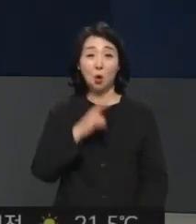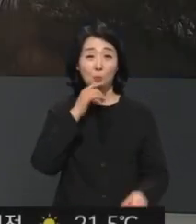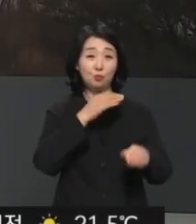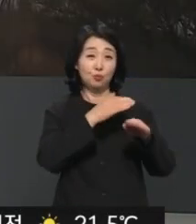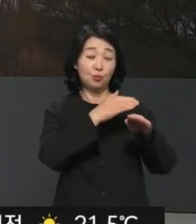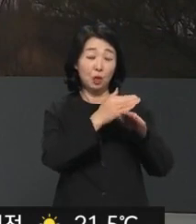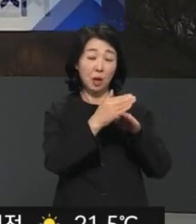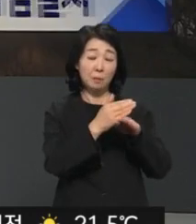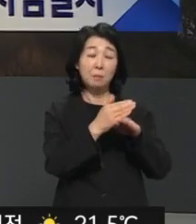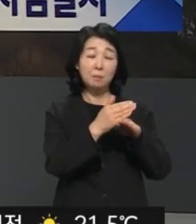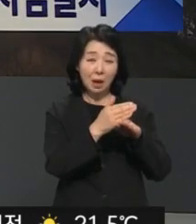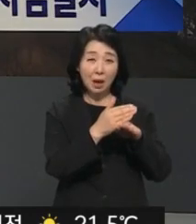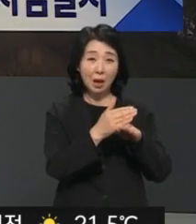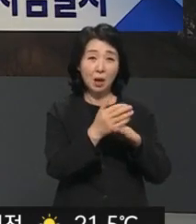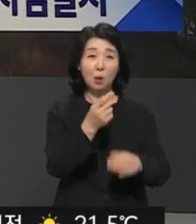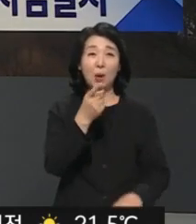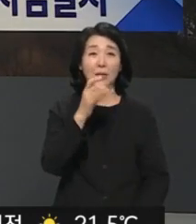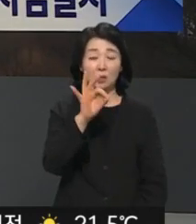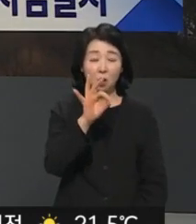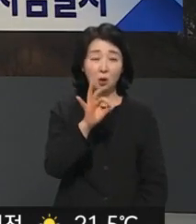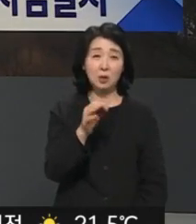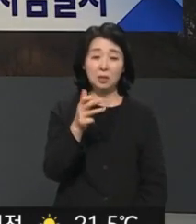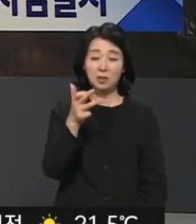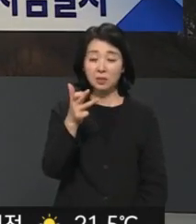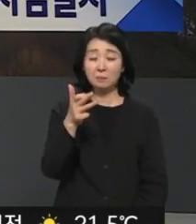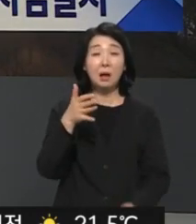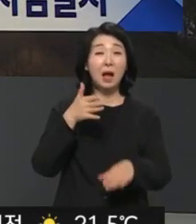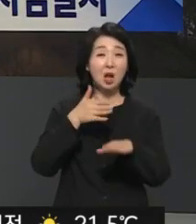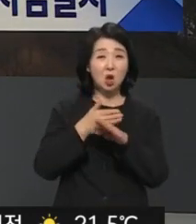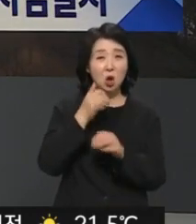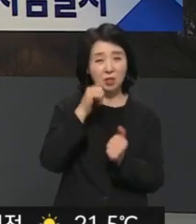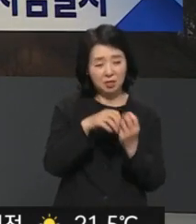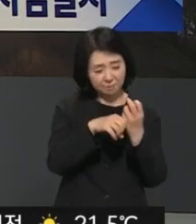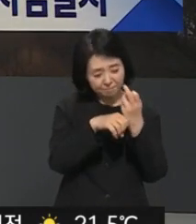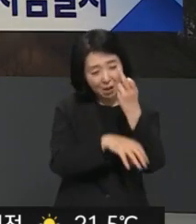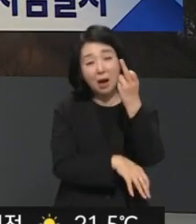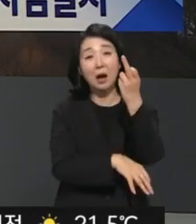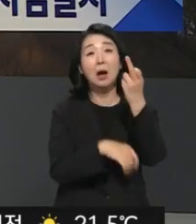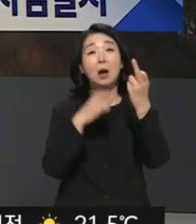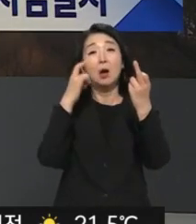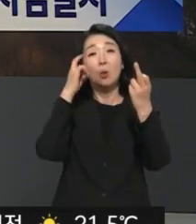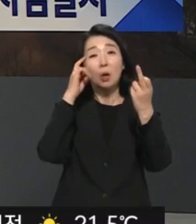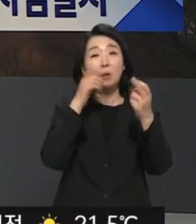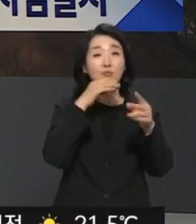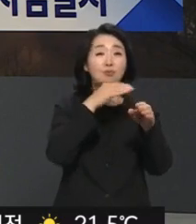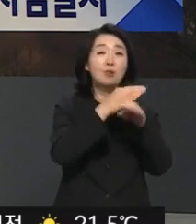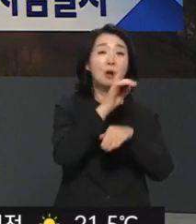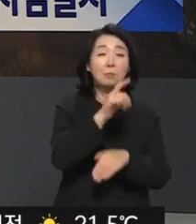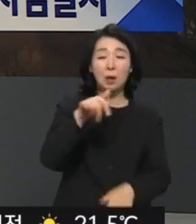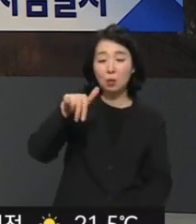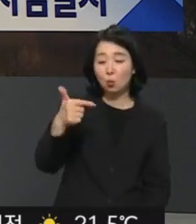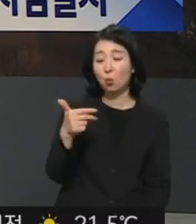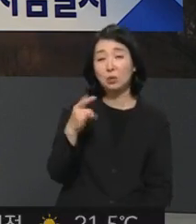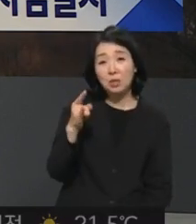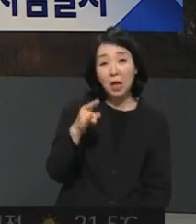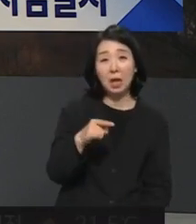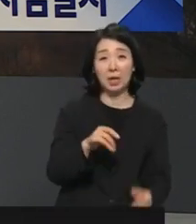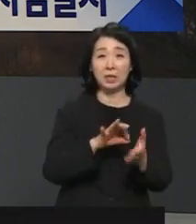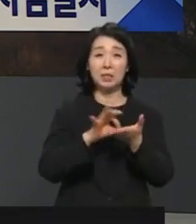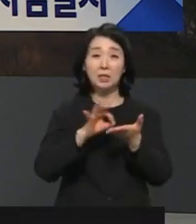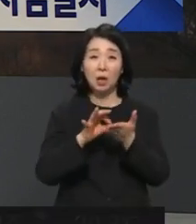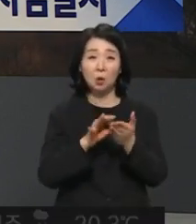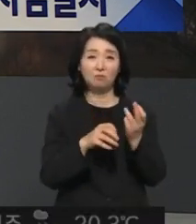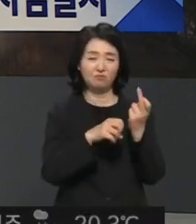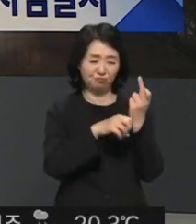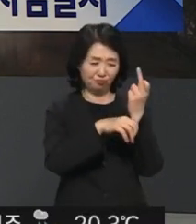화성 18형 시험 발사를 단행했다고 보도했습니다. 이 북한 주장에 따르면 고체 연료를 사용하는 이 대륙간 탄도미사일을